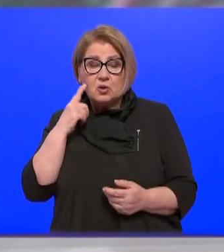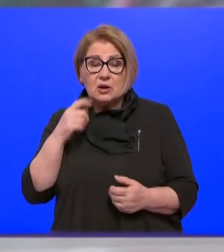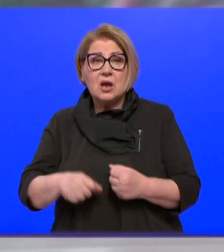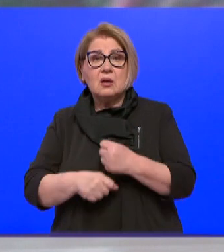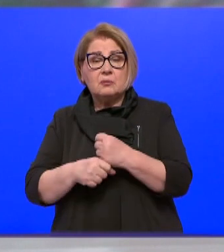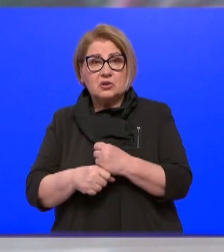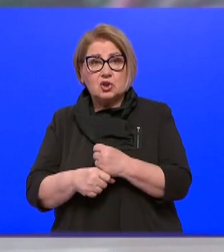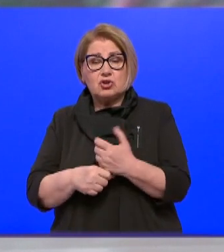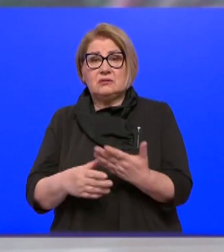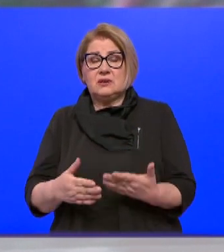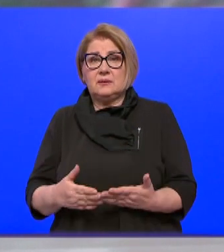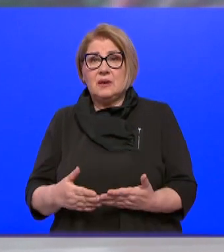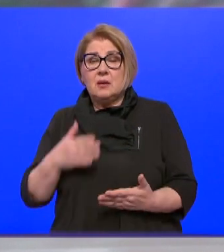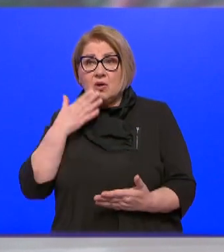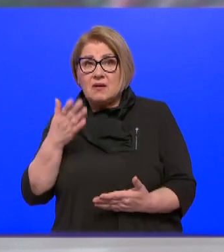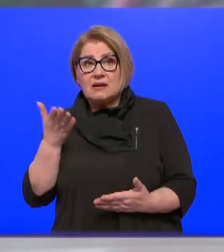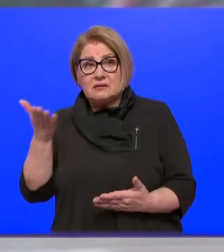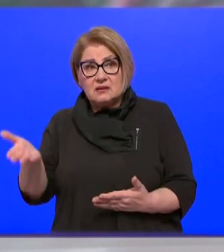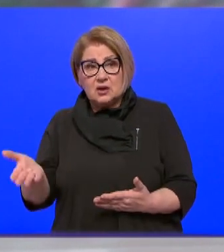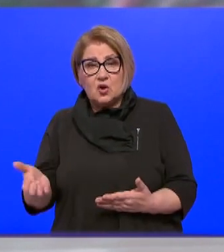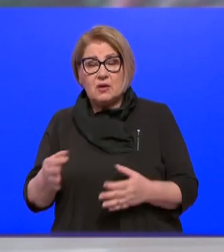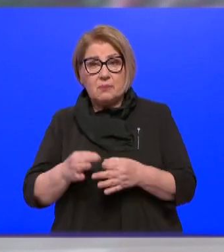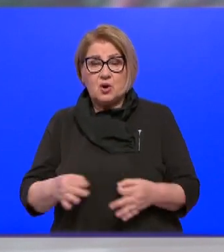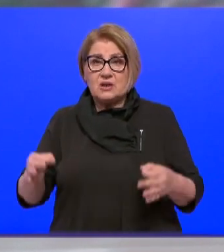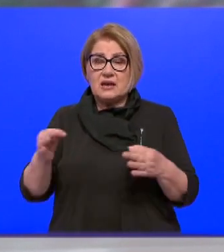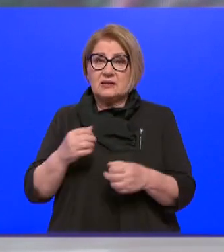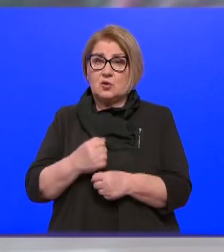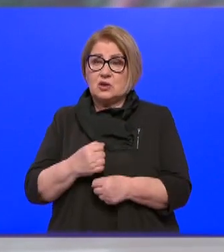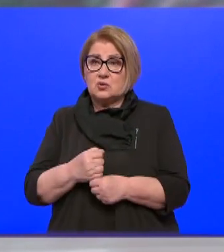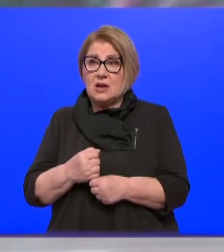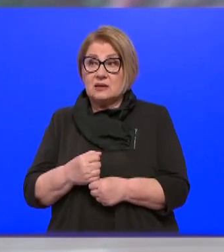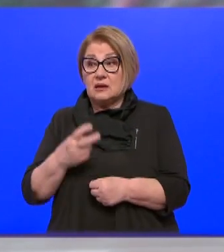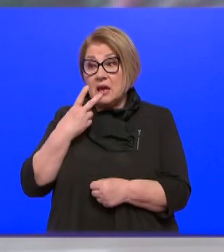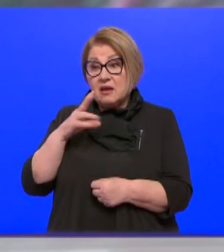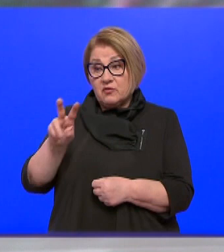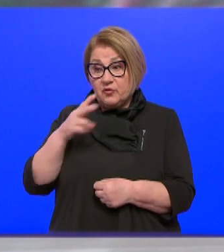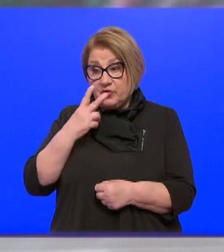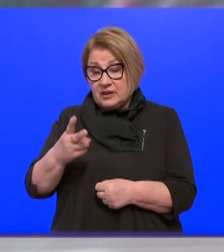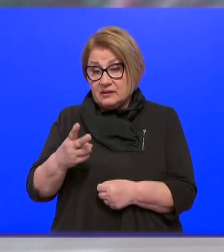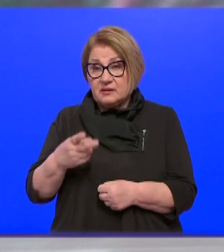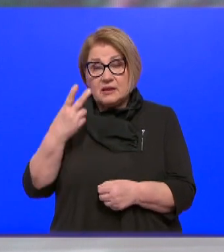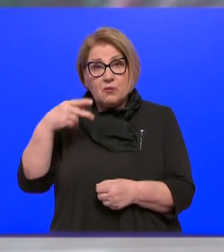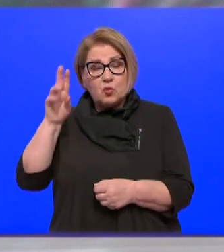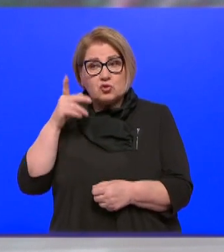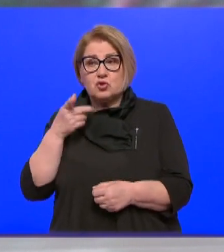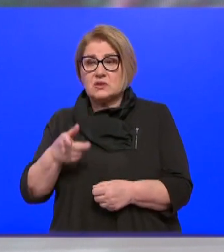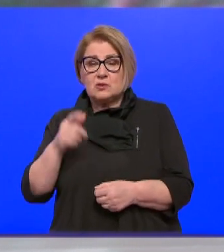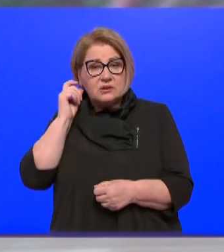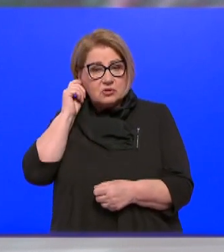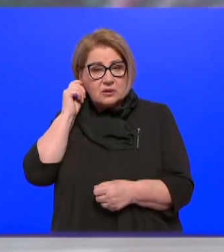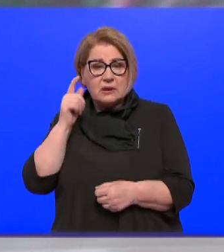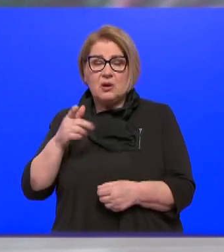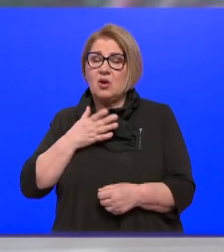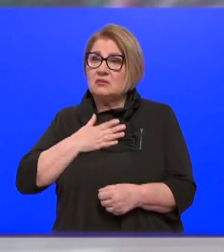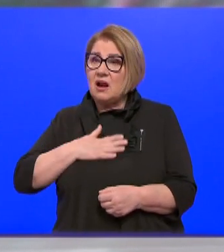podržati, pohvaliti njihove dobre strane ili projekte koje su radile, prepoznat taj potencijal u njima. Mm-hmm. I bilo mi uvijek